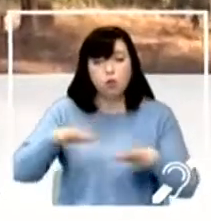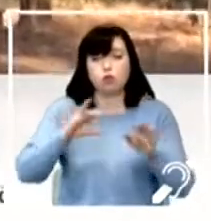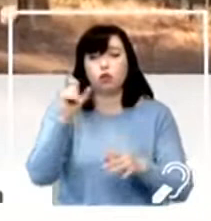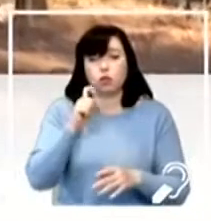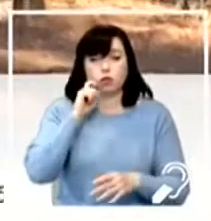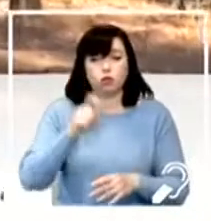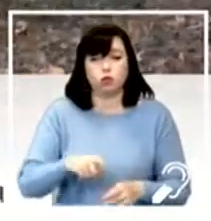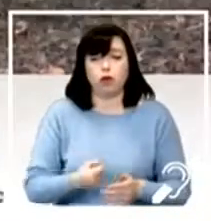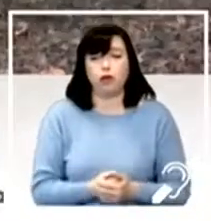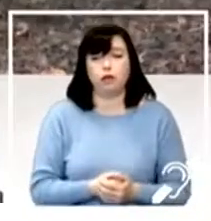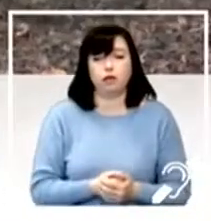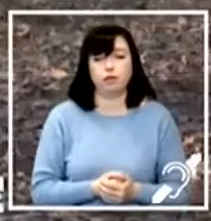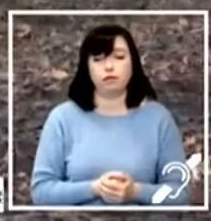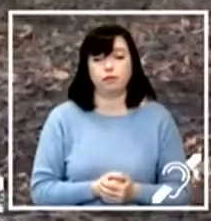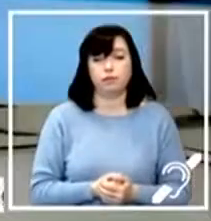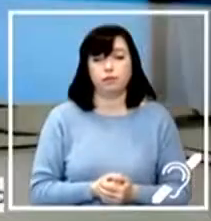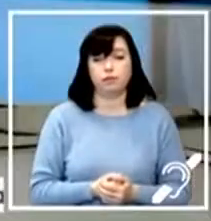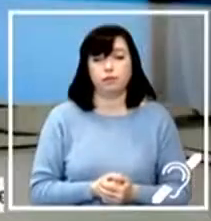din 2014 până acum.